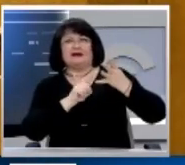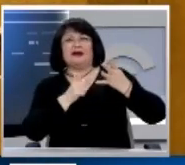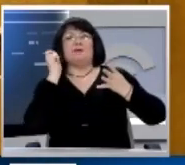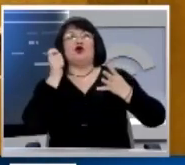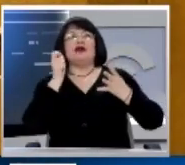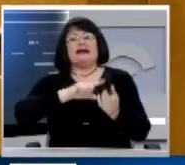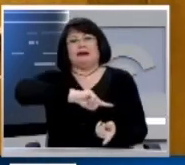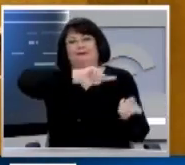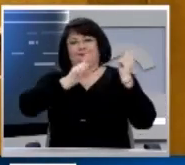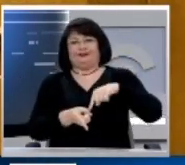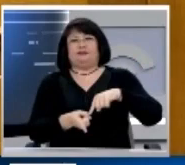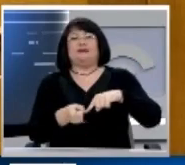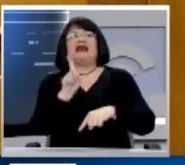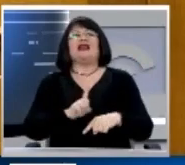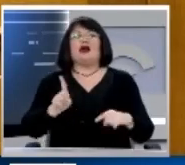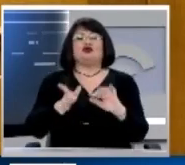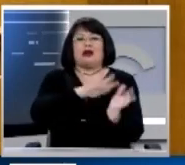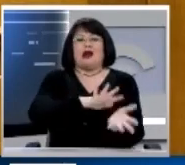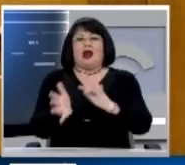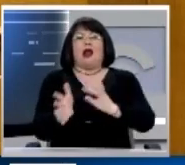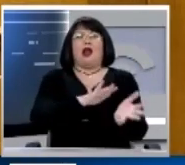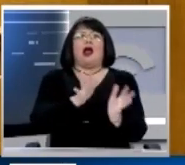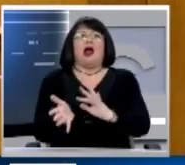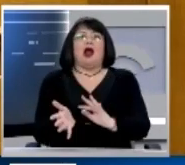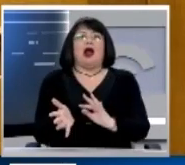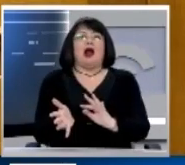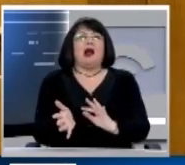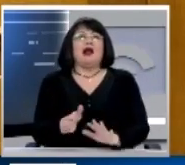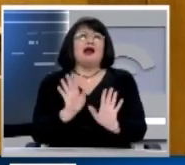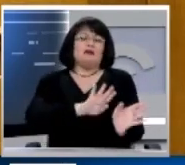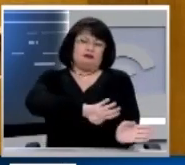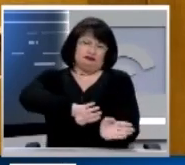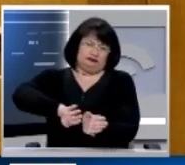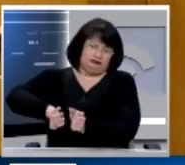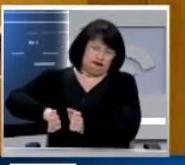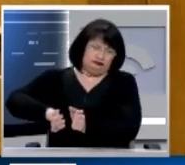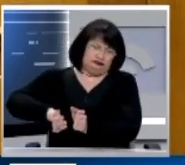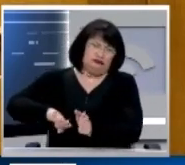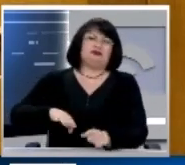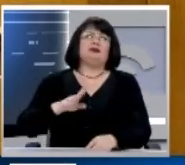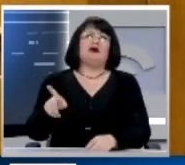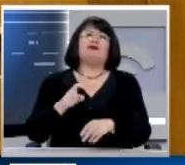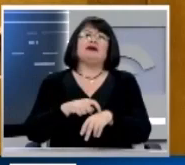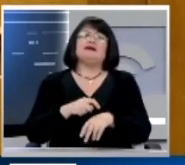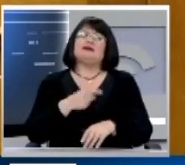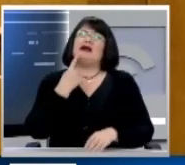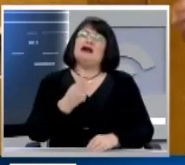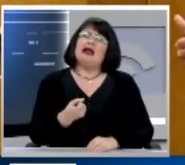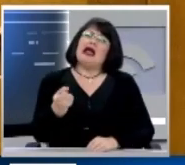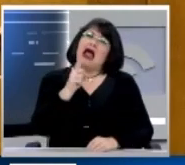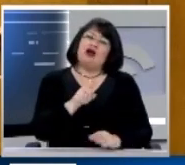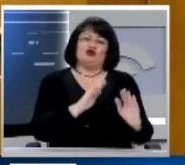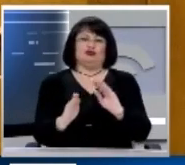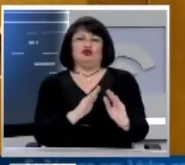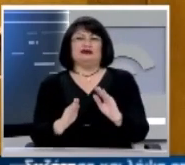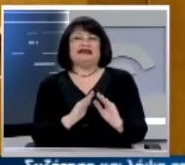κυβίστηση από τη μεριά του κ. Μητσοτάκη. Πλέον αφήνει στην άκρη και βάζει άλλους να υπερασπιστούν